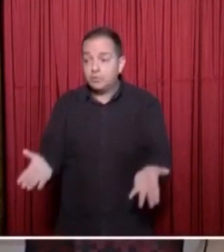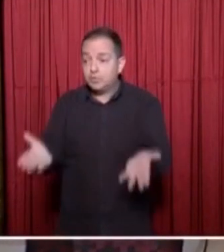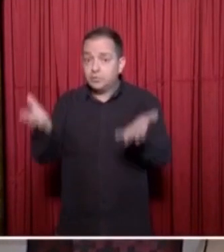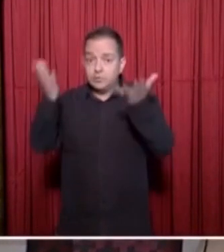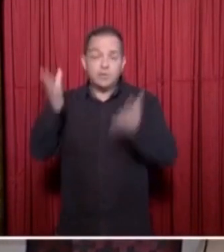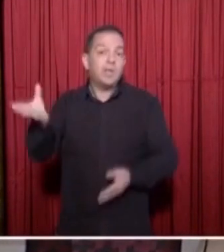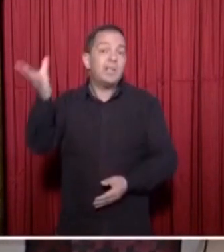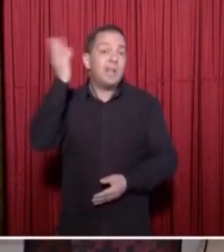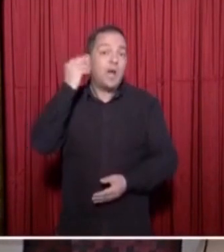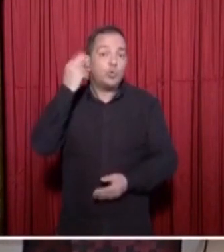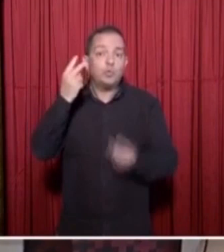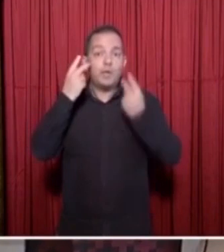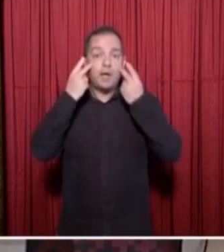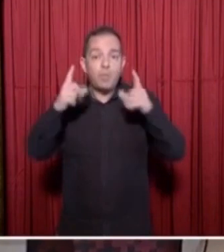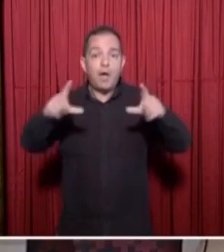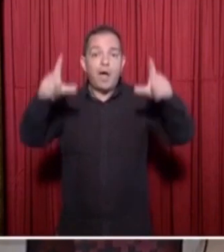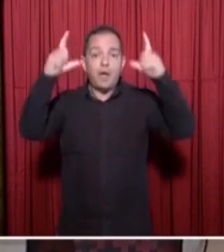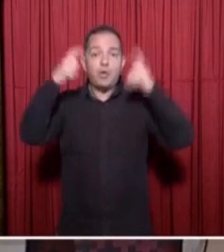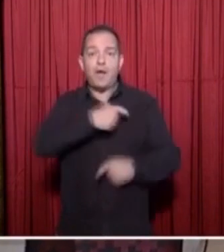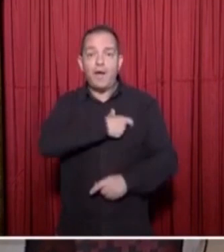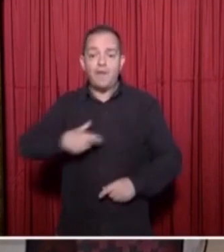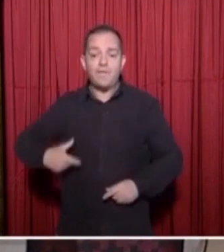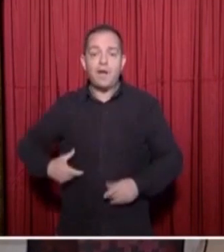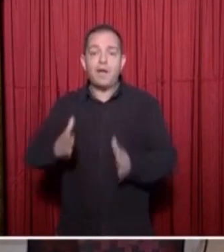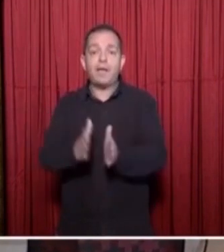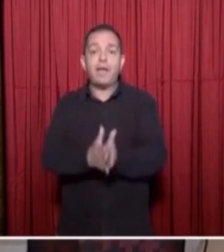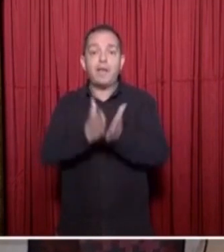ακούσομεν του Αγίου Ευαγγελίου.